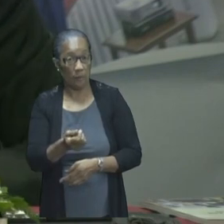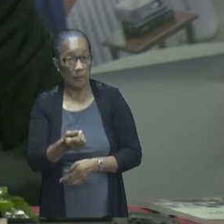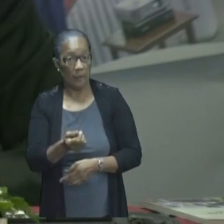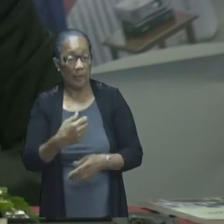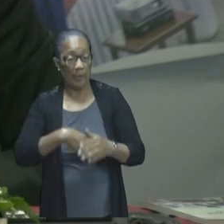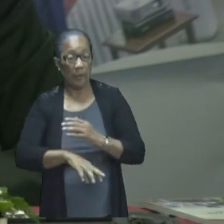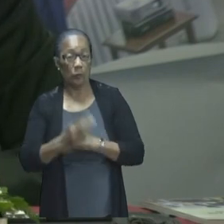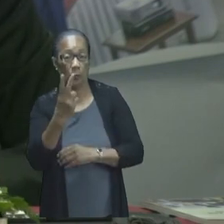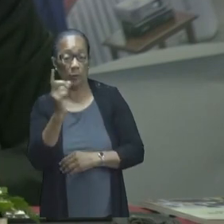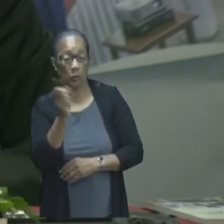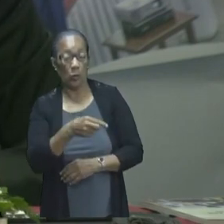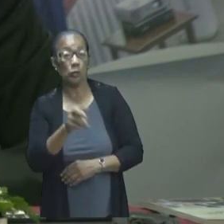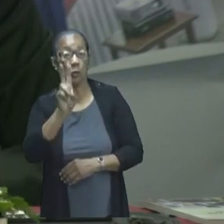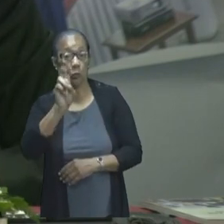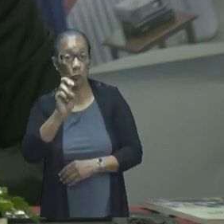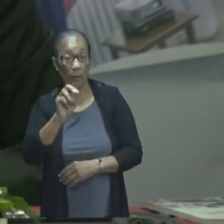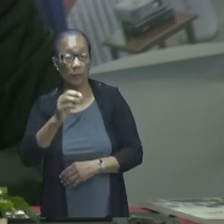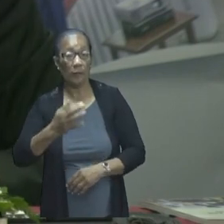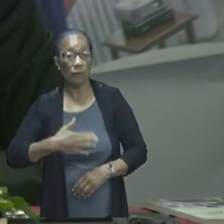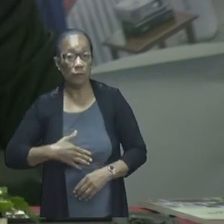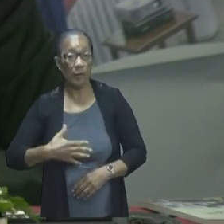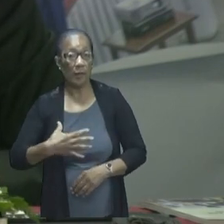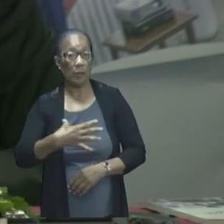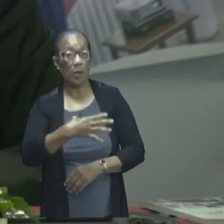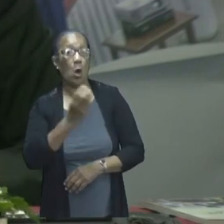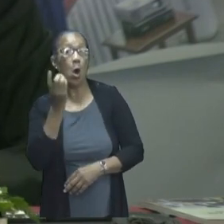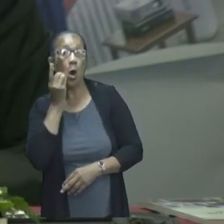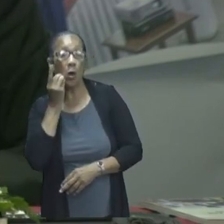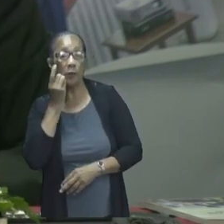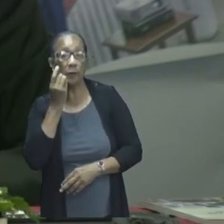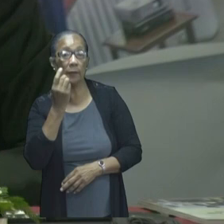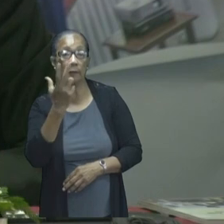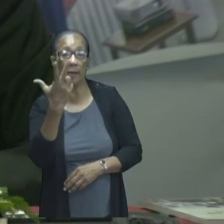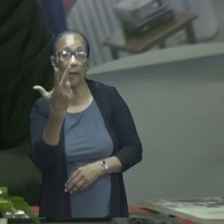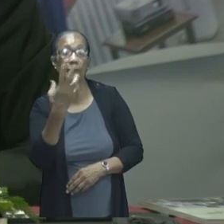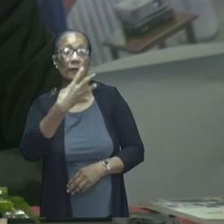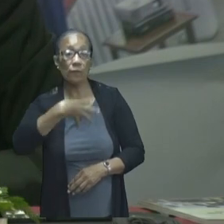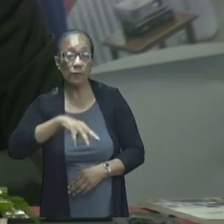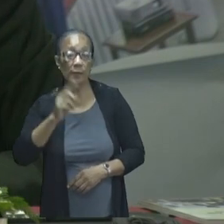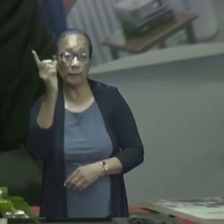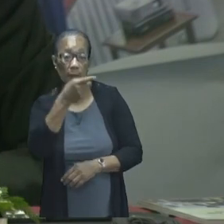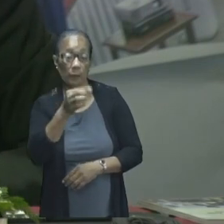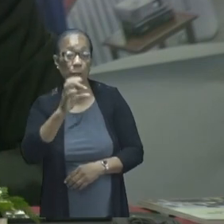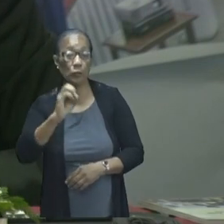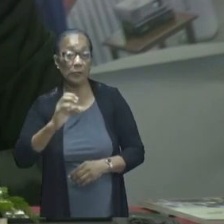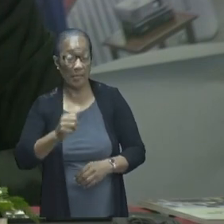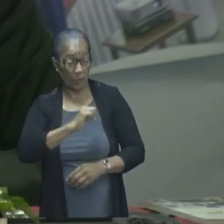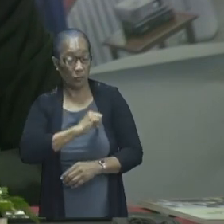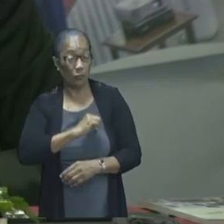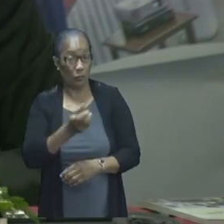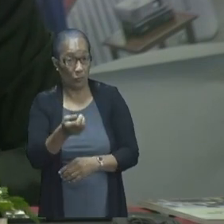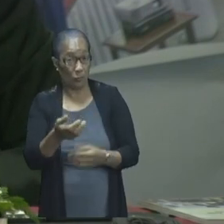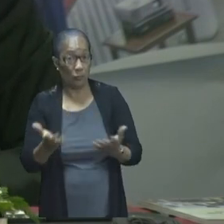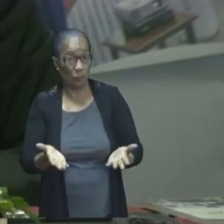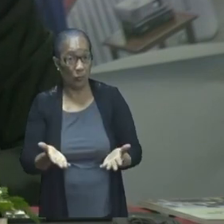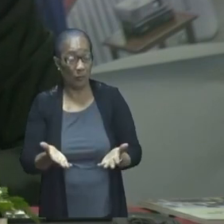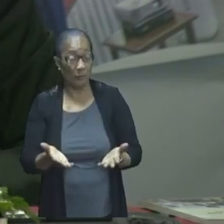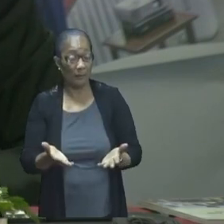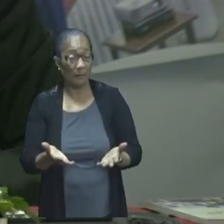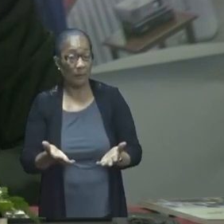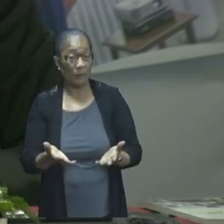winter van honden 48% van onze bbp is onze schuld positie was want het 48%